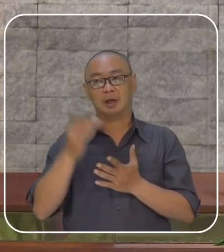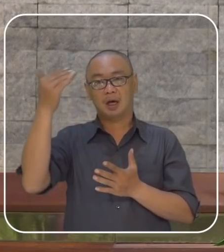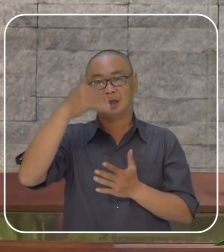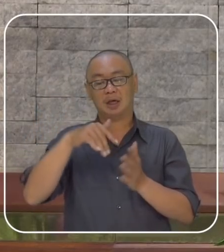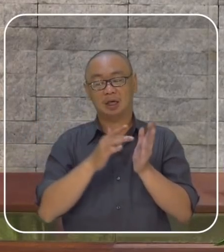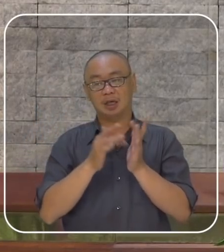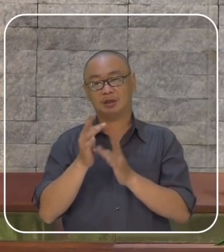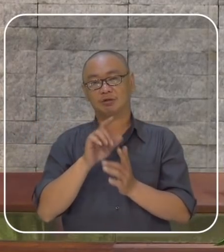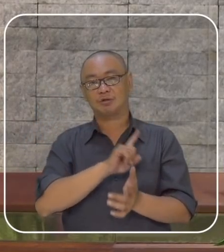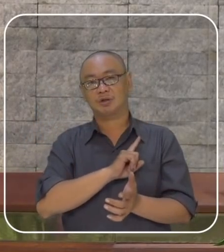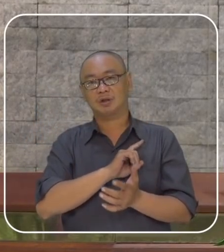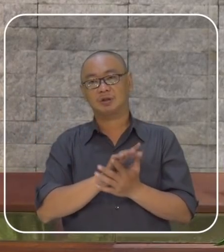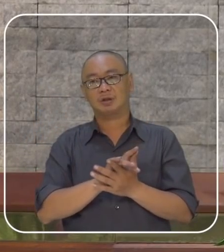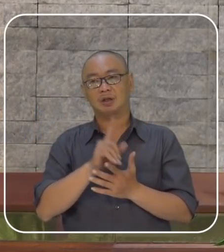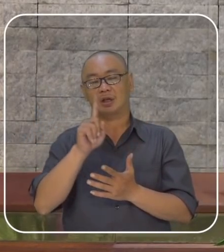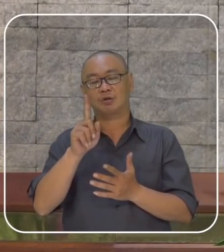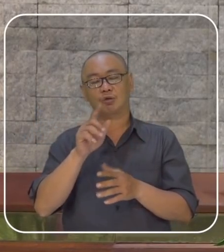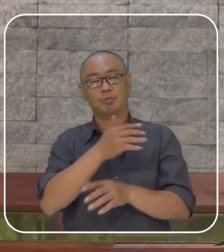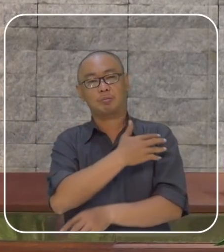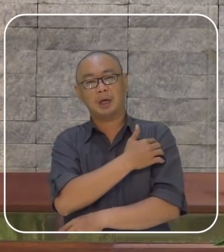kehadiran Yesus sendiri adalah sebuah tanda.